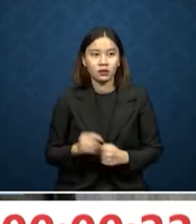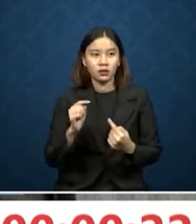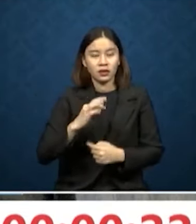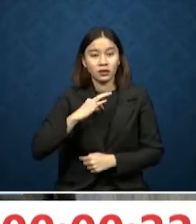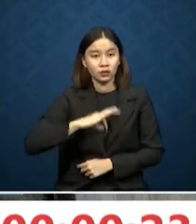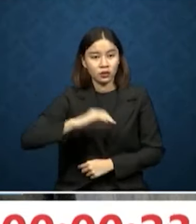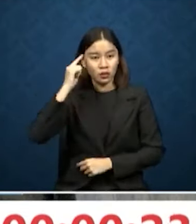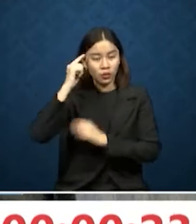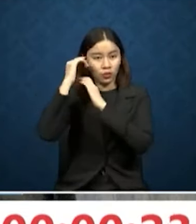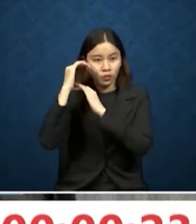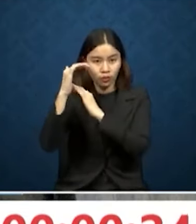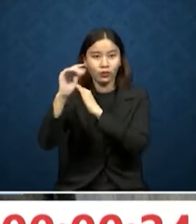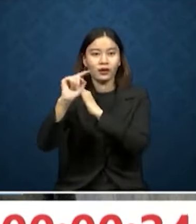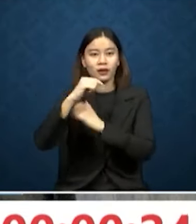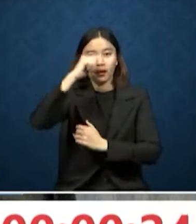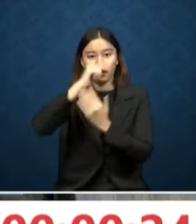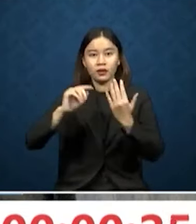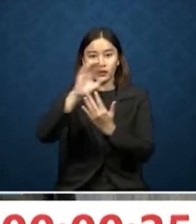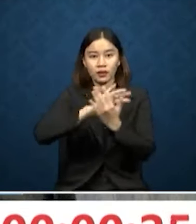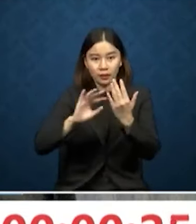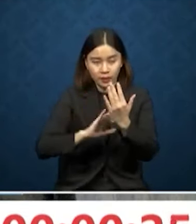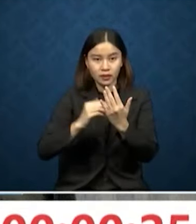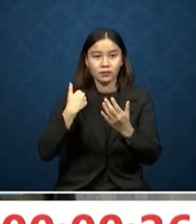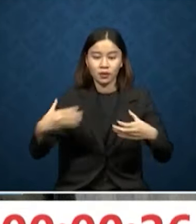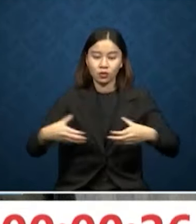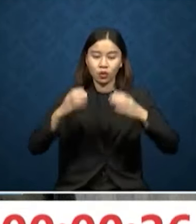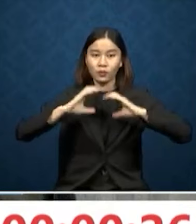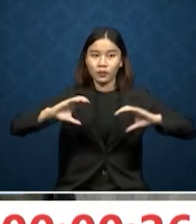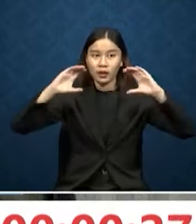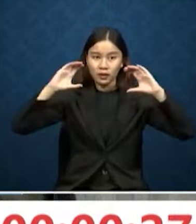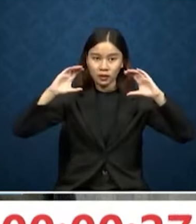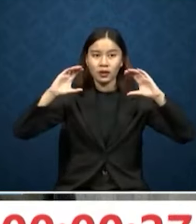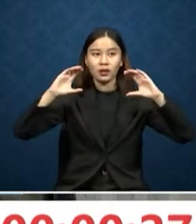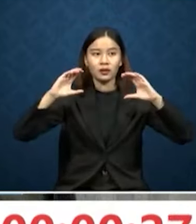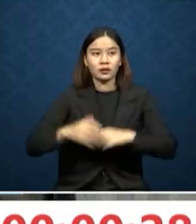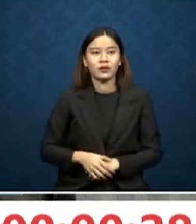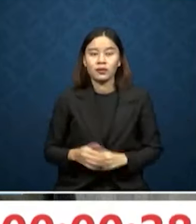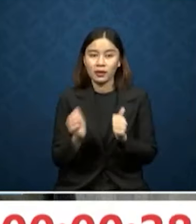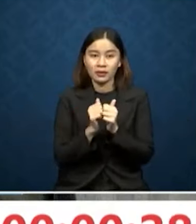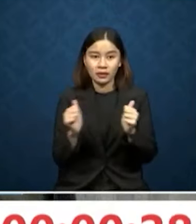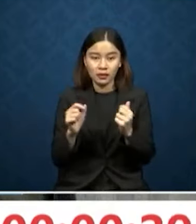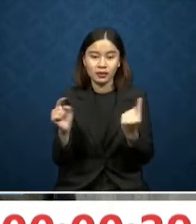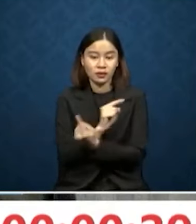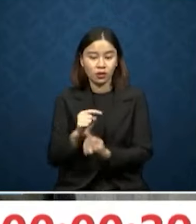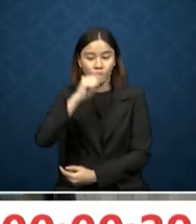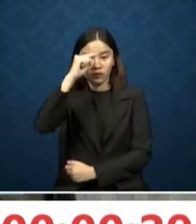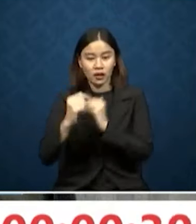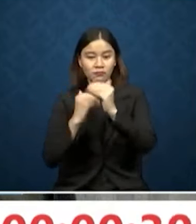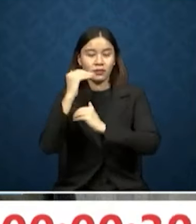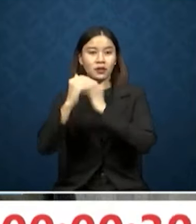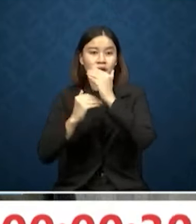หวังว่าประเทศจะได้มีรัฐบาลที่ไม่สุดโต่งสุดขั้วสังคมไทยจะก้าว